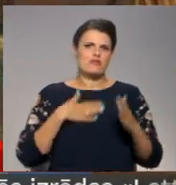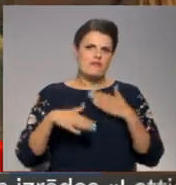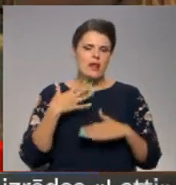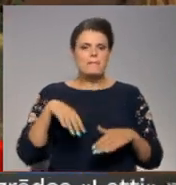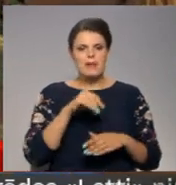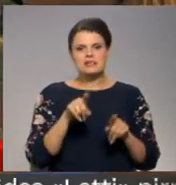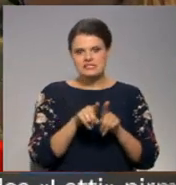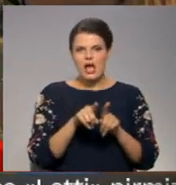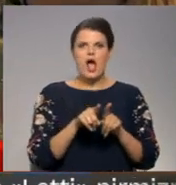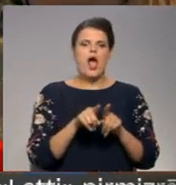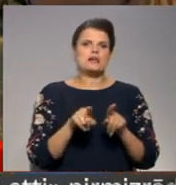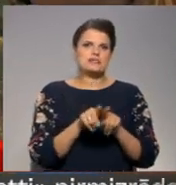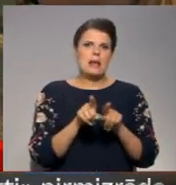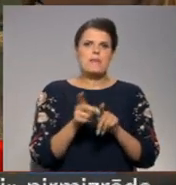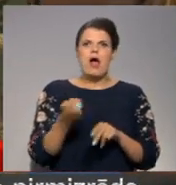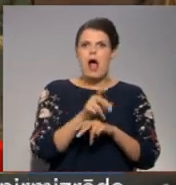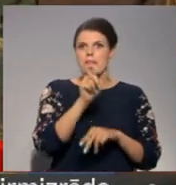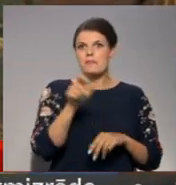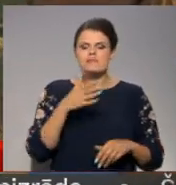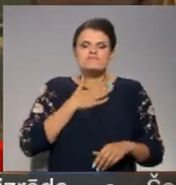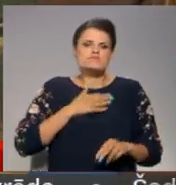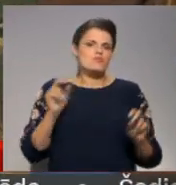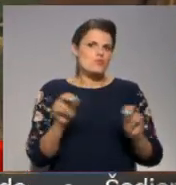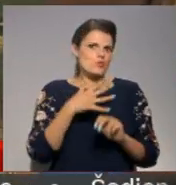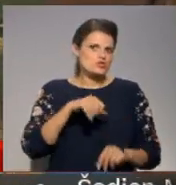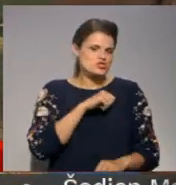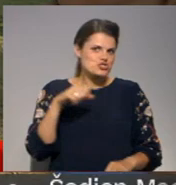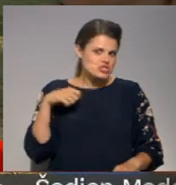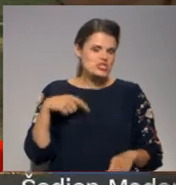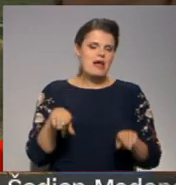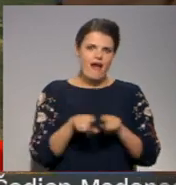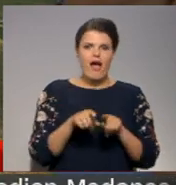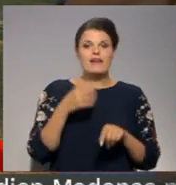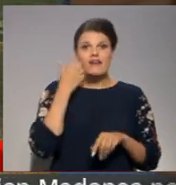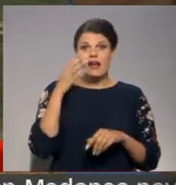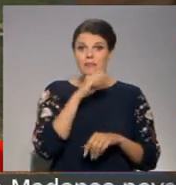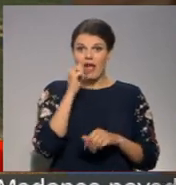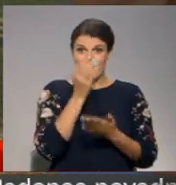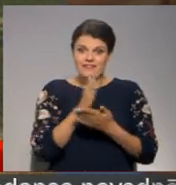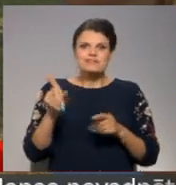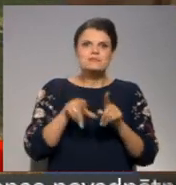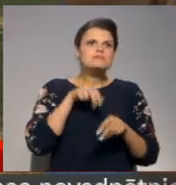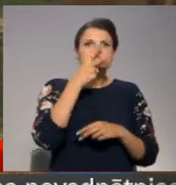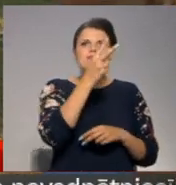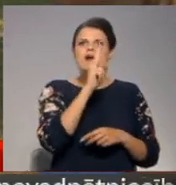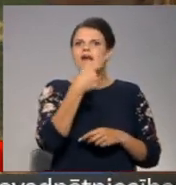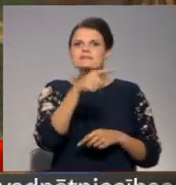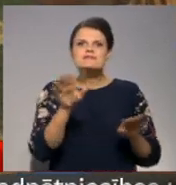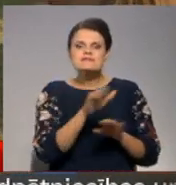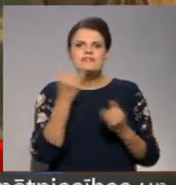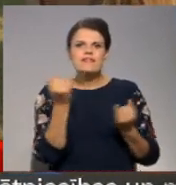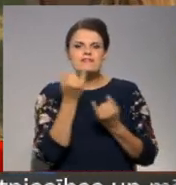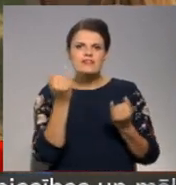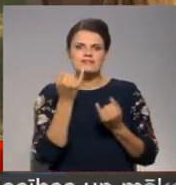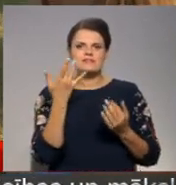mēs esam arī tie gluži tāpat kā apmeklētāji mūzikas mīļi. Līdz ar to uzreiz kā nokāpjam no savas skatuves, ejam tālāk un apskatāmies,